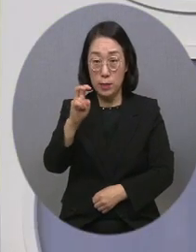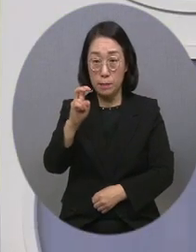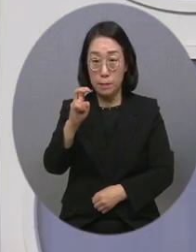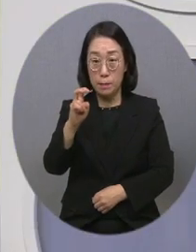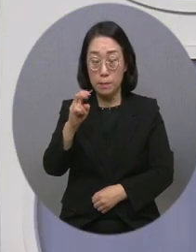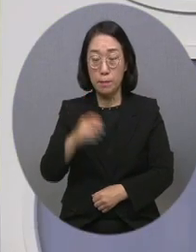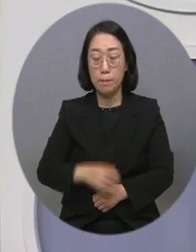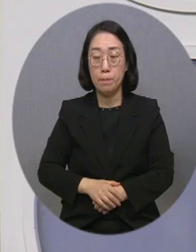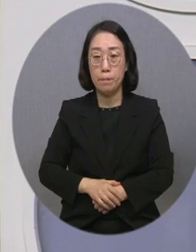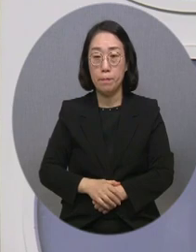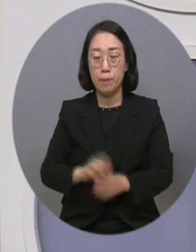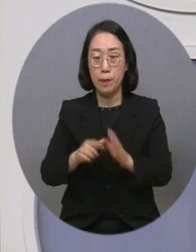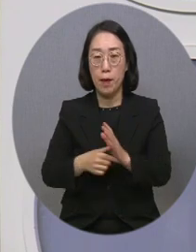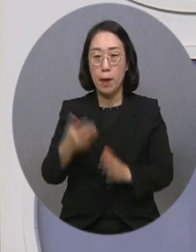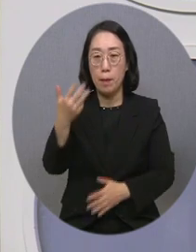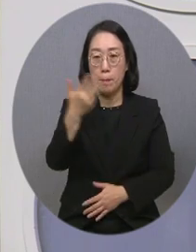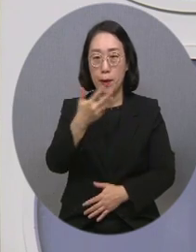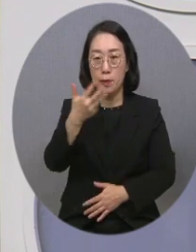저희가